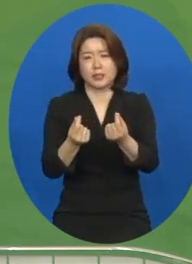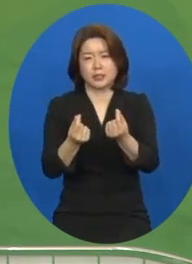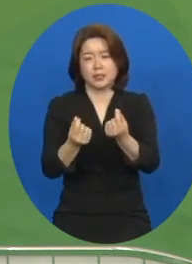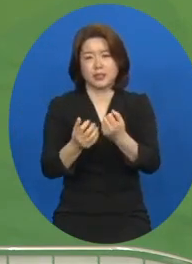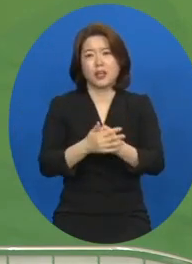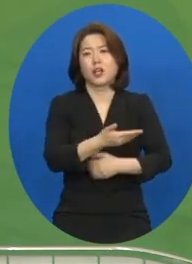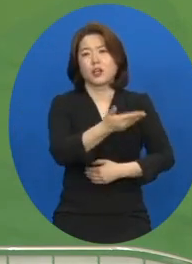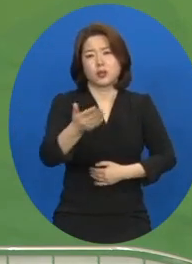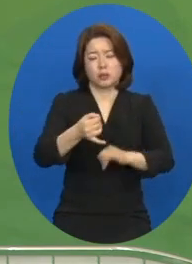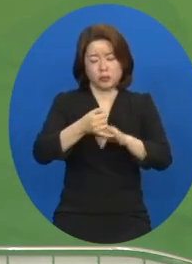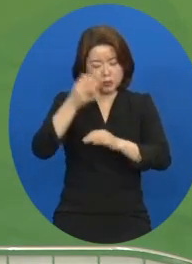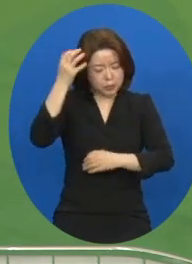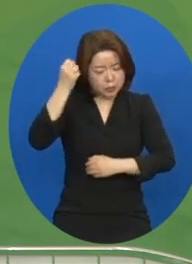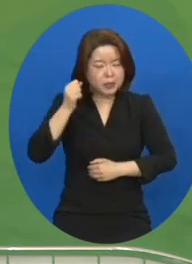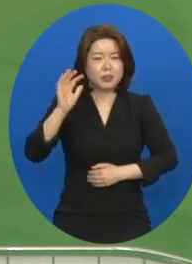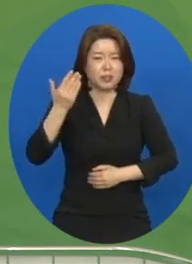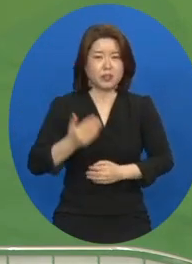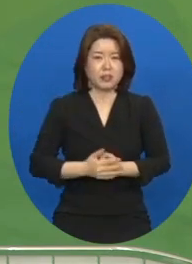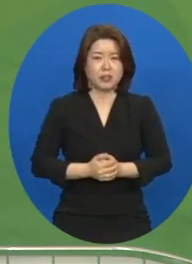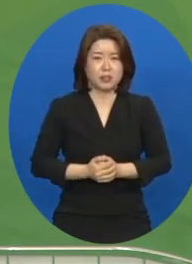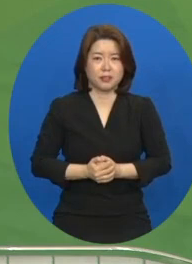여러분 아셔야 합니다.